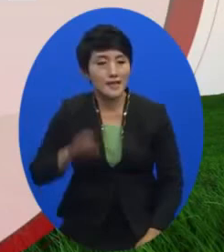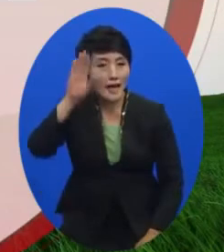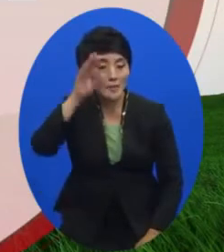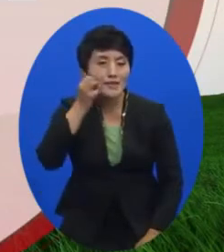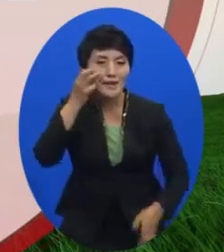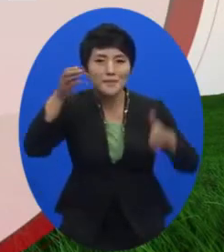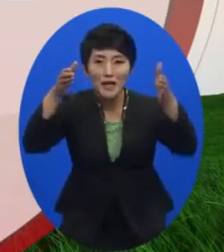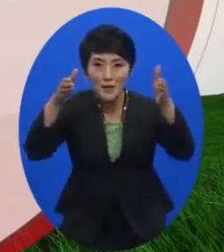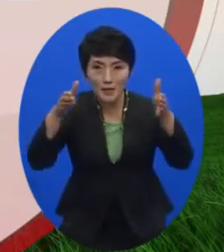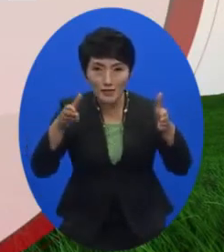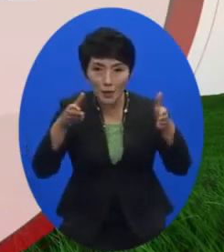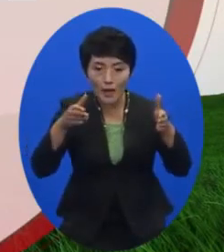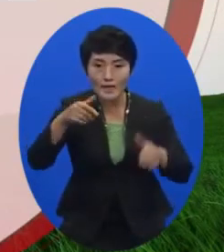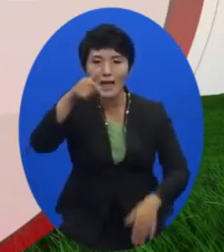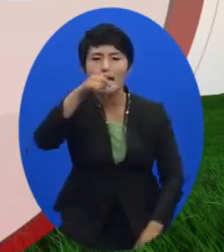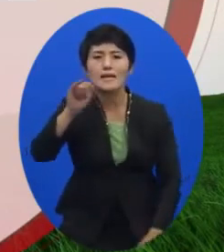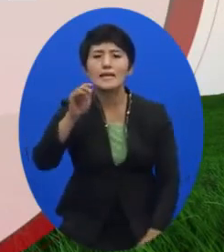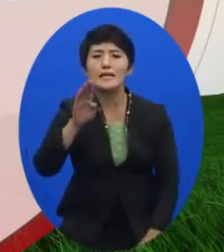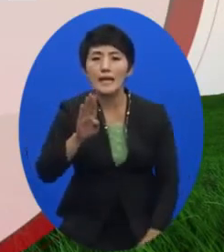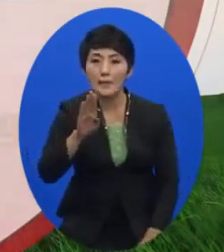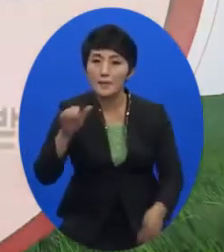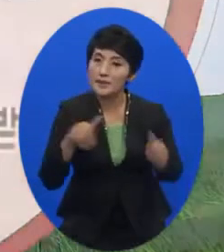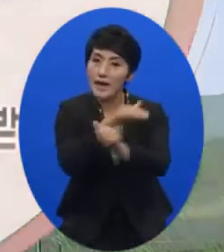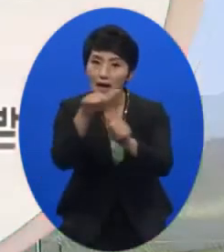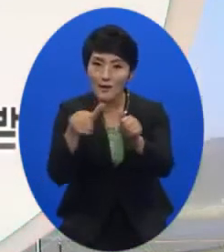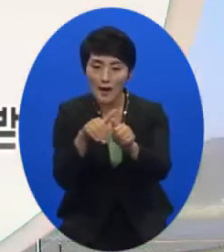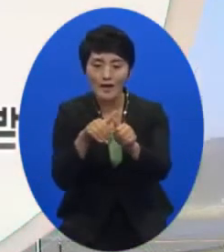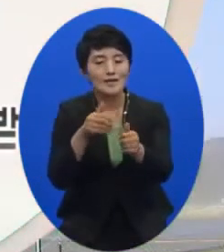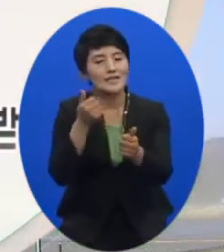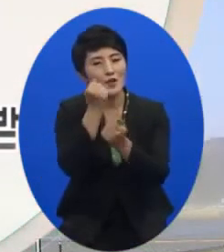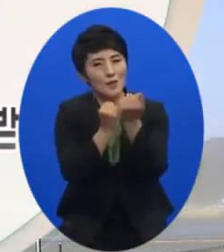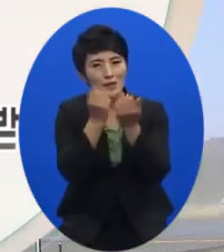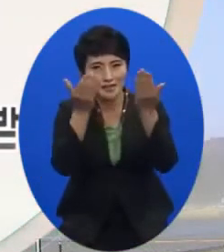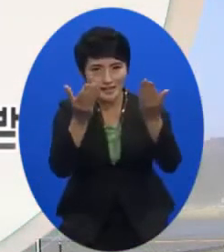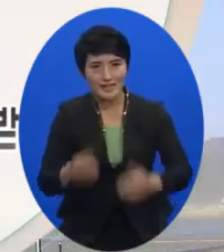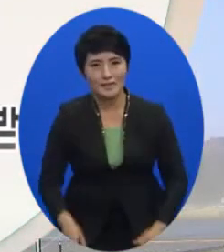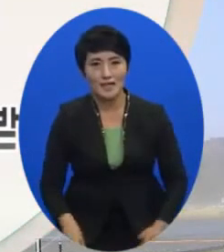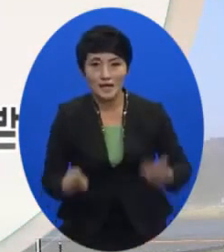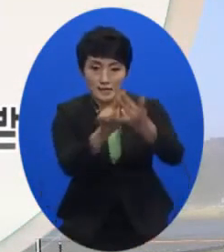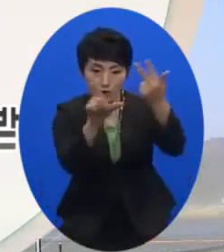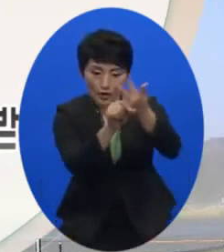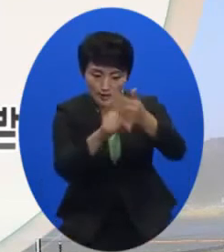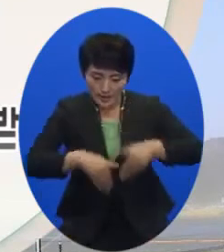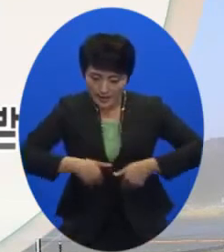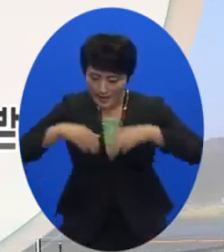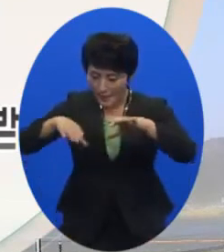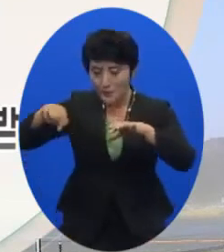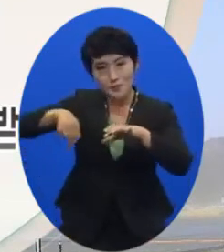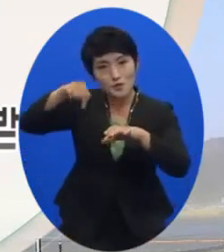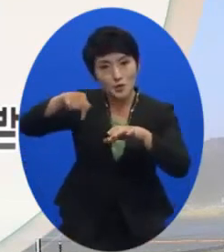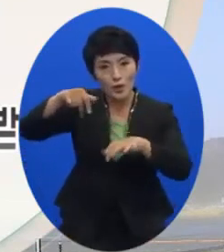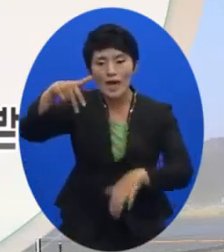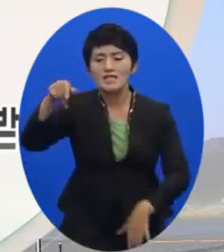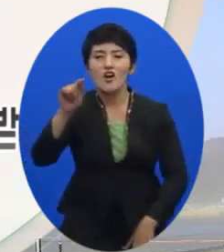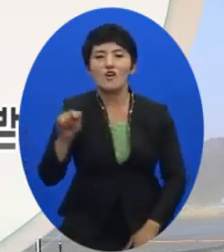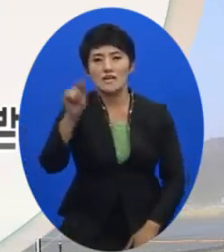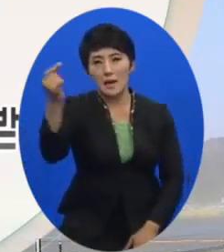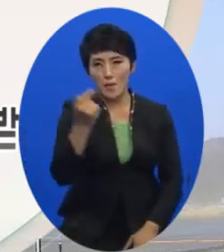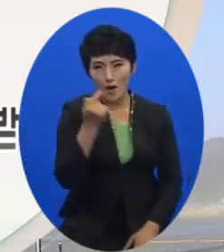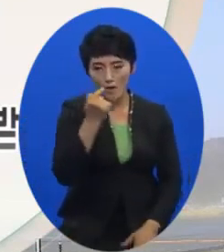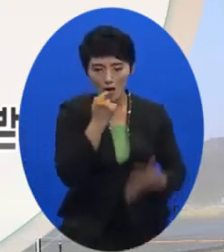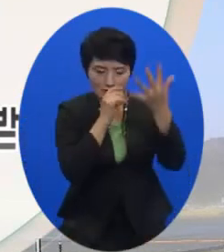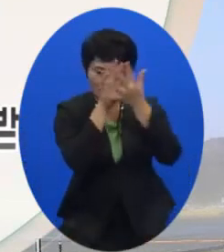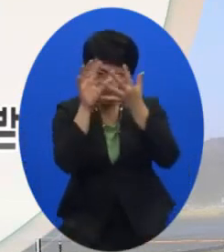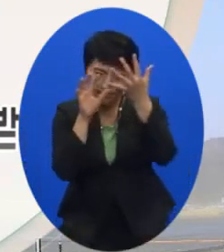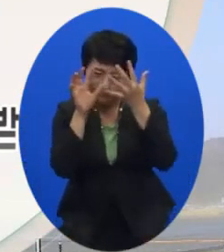앞으로 3개월 동안의 기압계 전망입니다. 7월에는 남쪽을 지나는 저기압의 영향을 주기적으로 받아 흐린 날이